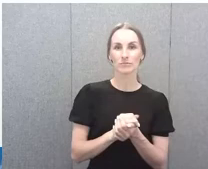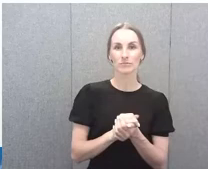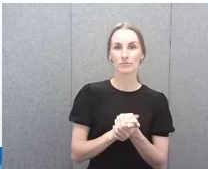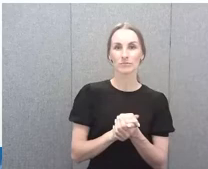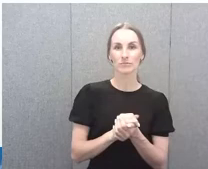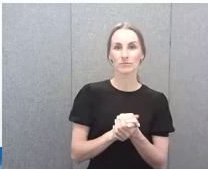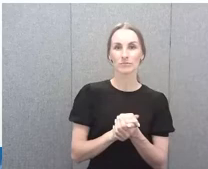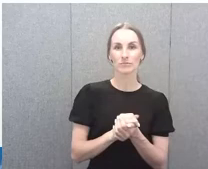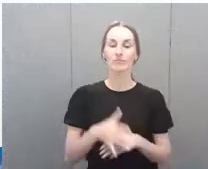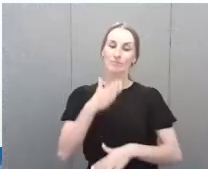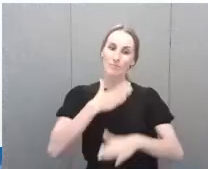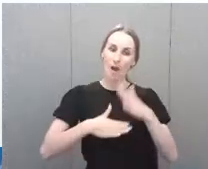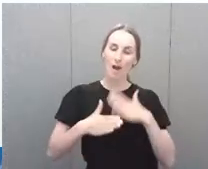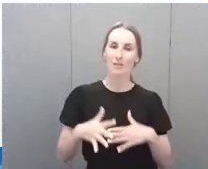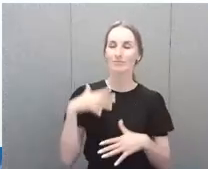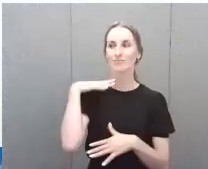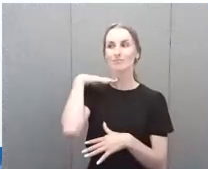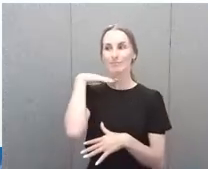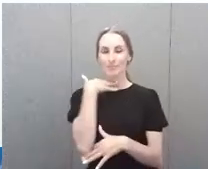приятно